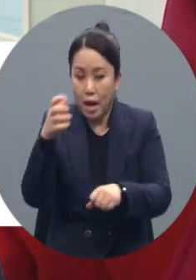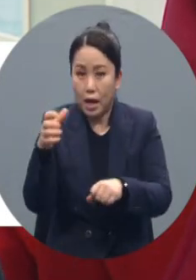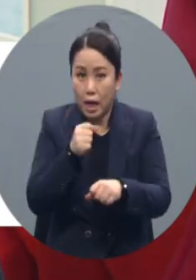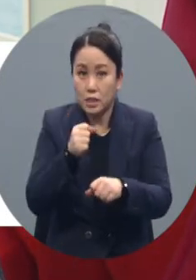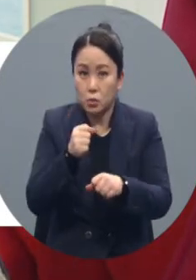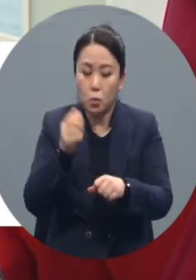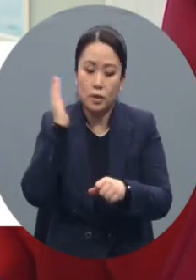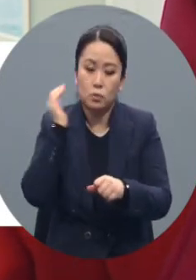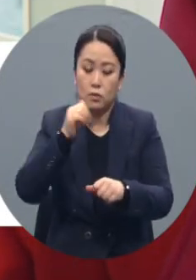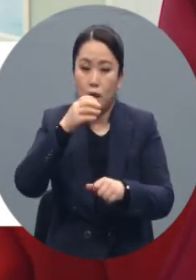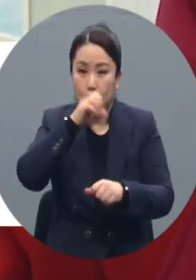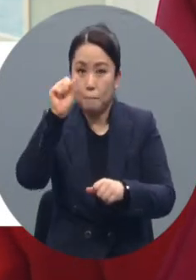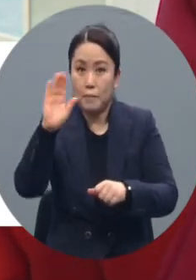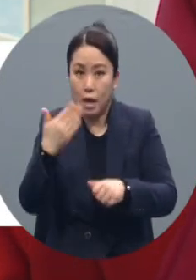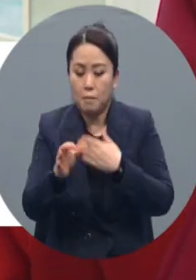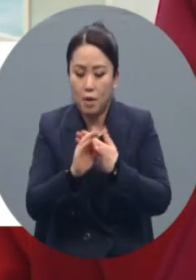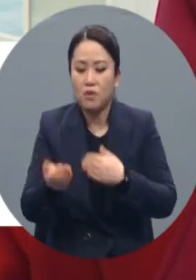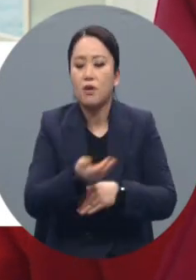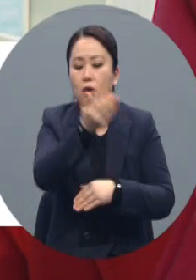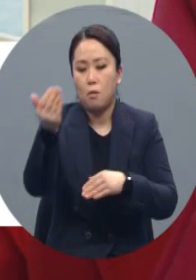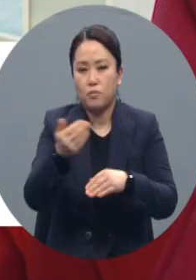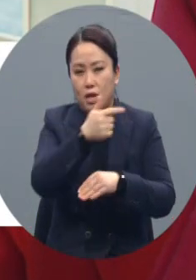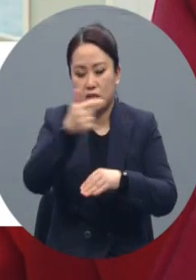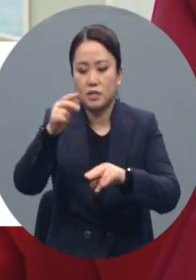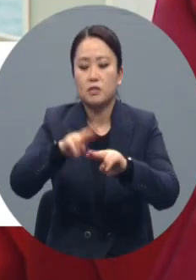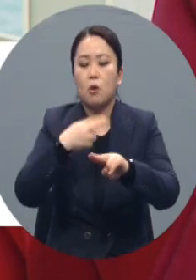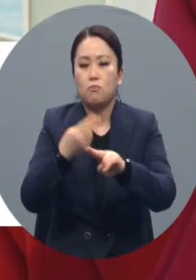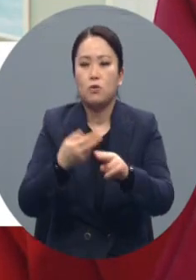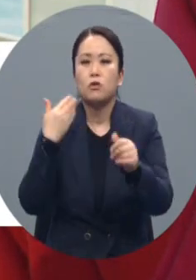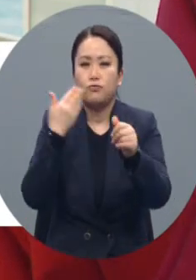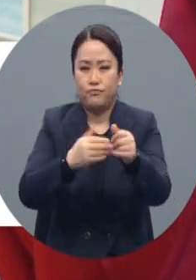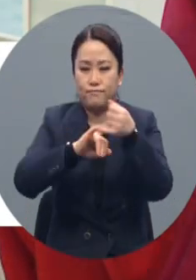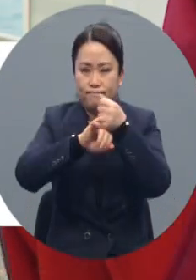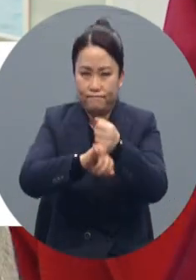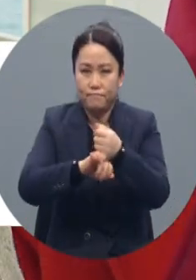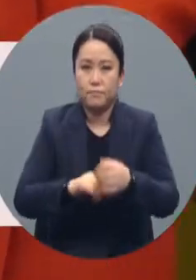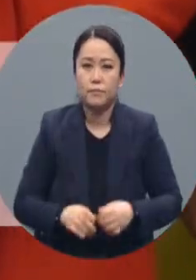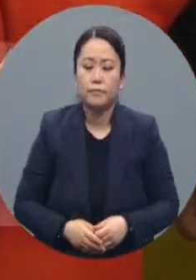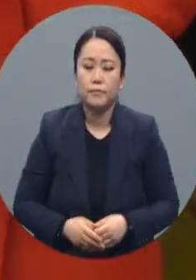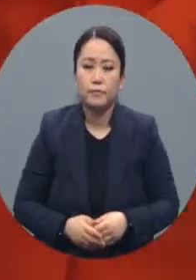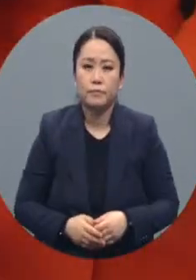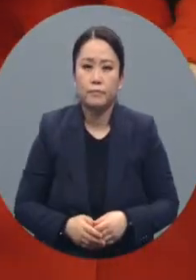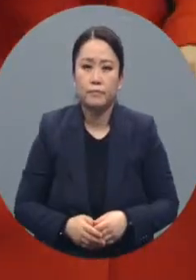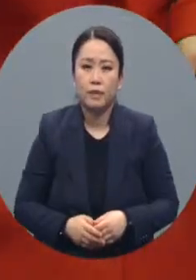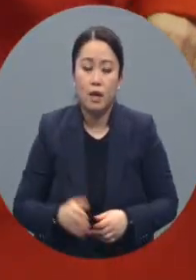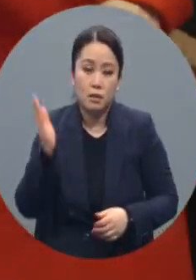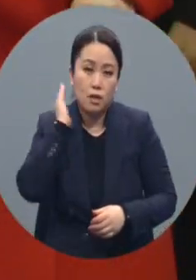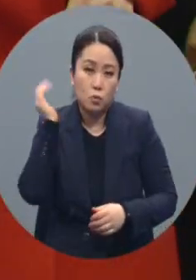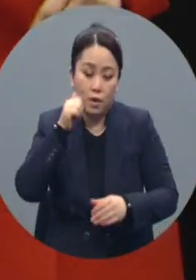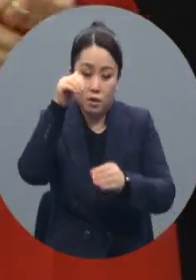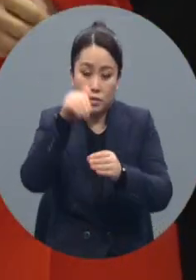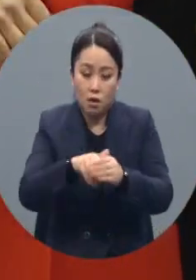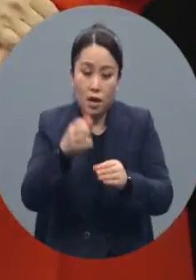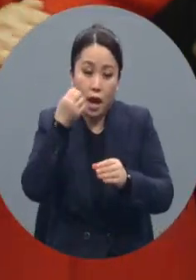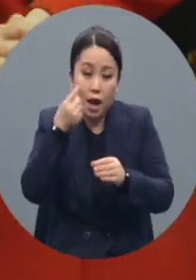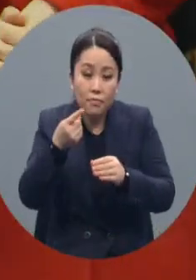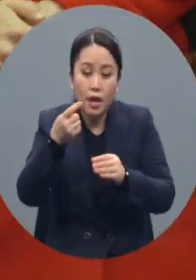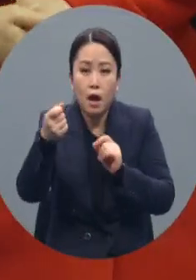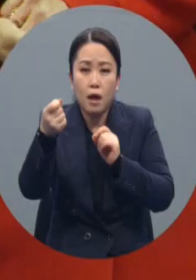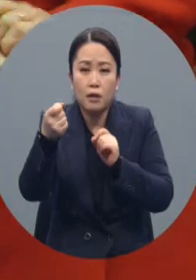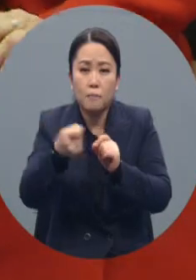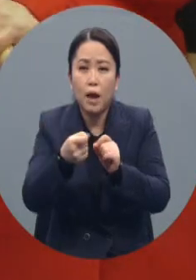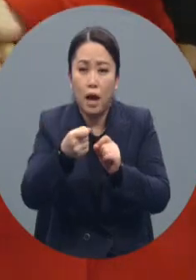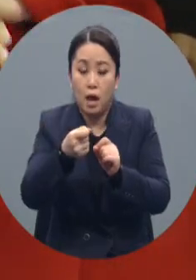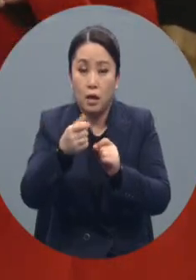시민들께 큰 선물 안겨드릴 거라고 여러분들께 약속드립니다. 대통령 선거가 한 달밖에 남지